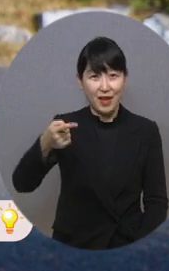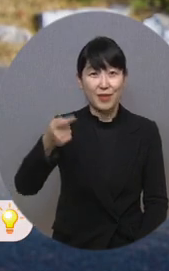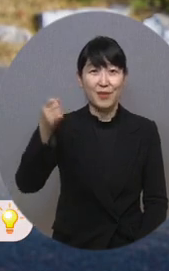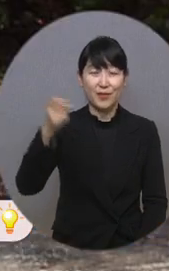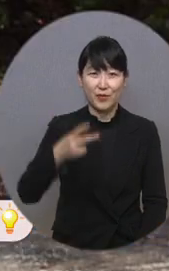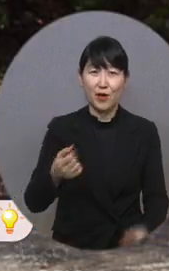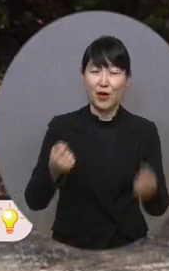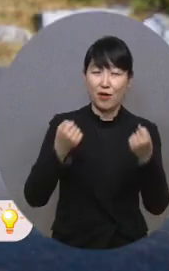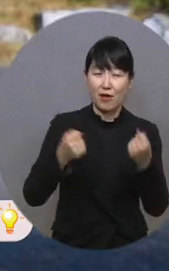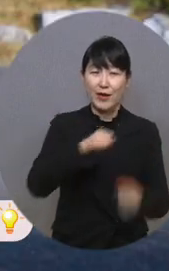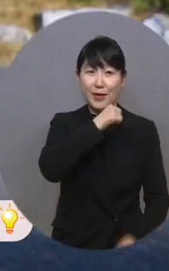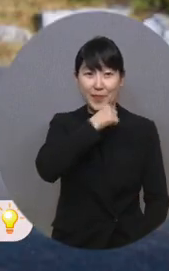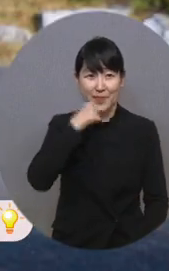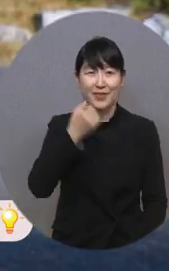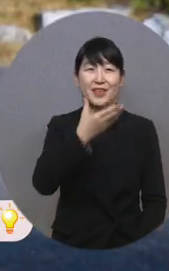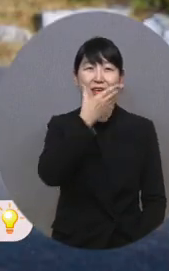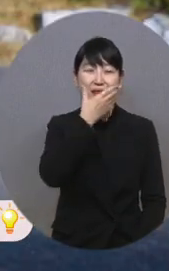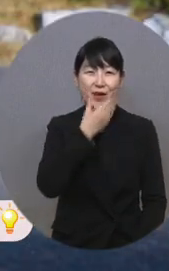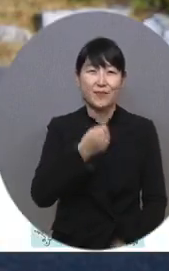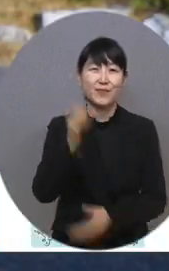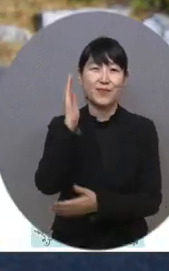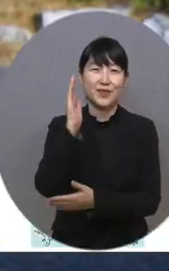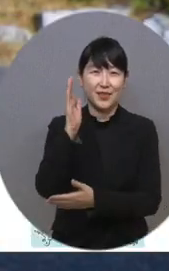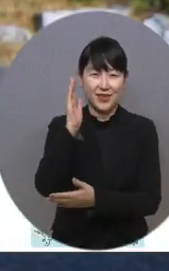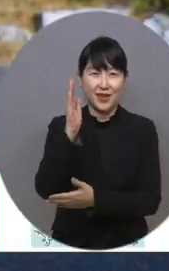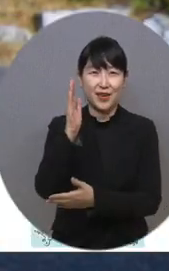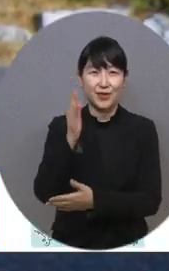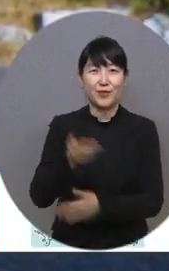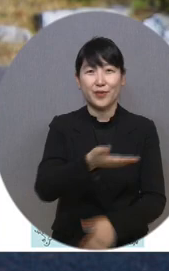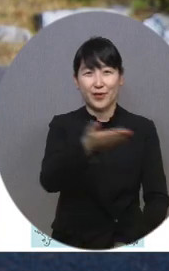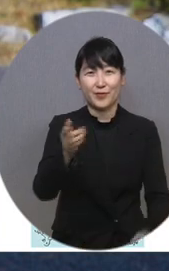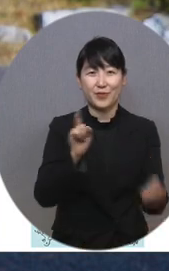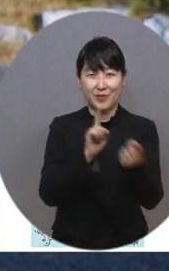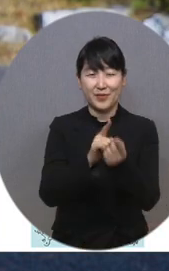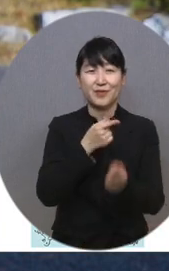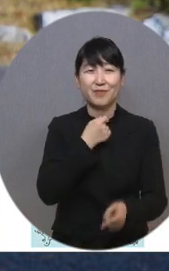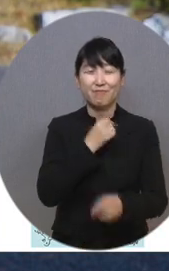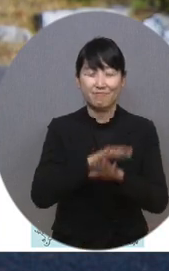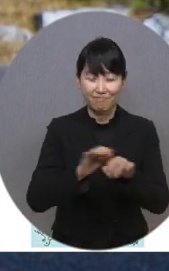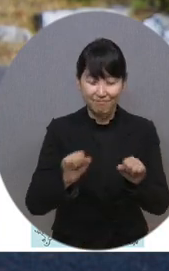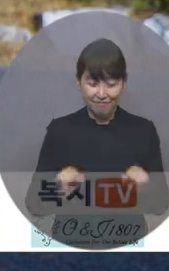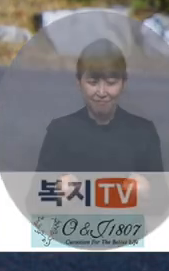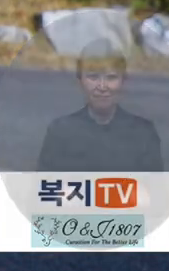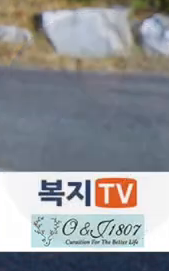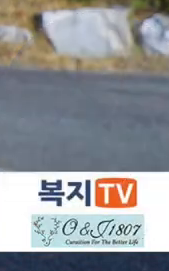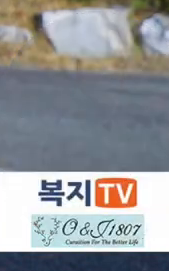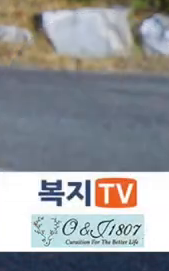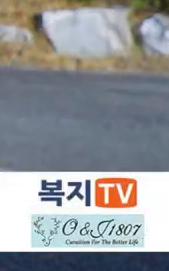건강하고 맛있고 행복한 이야기 가지고 찾아오도록 하겠습니다. 안녕.